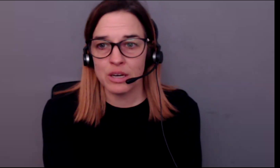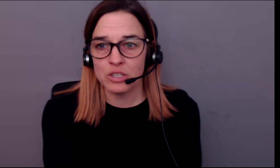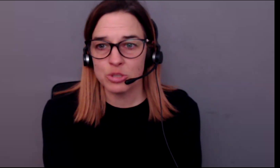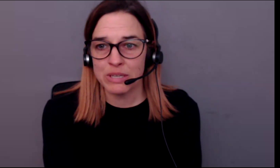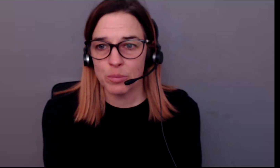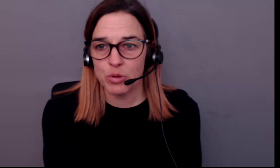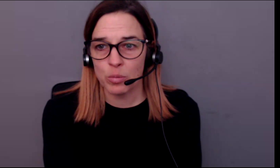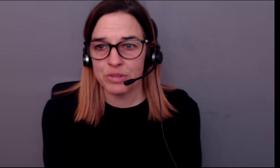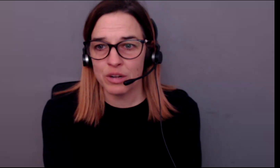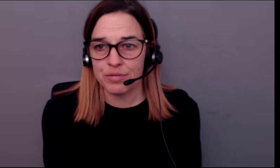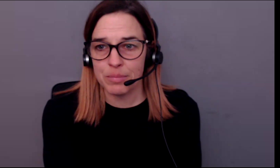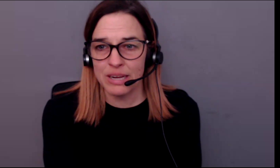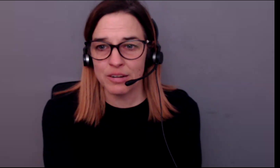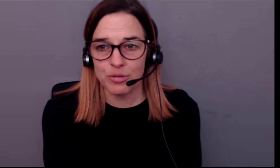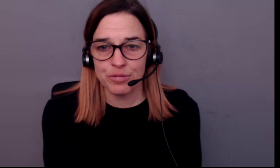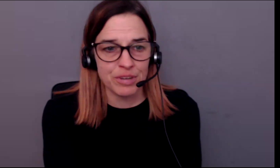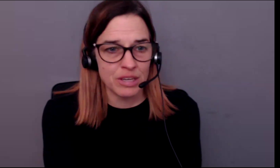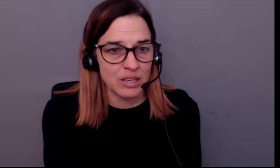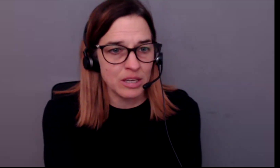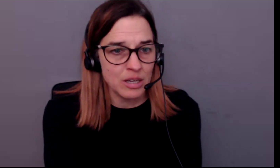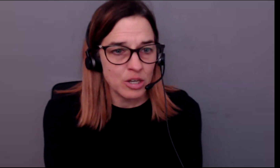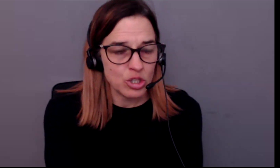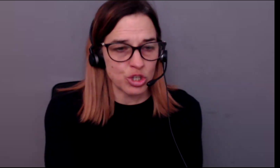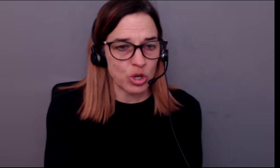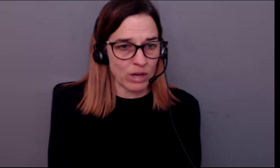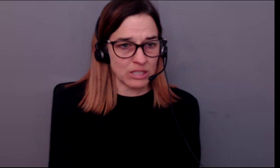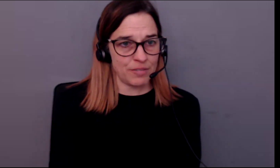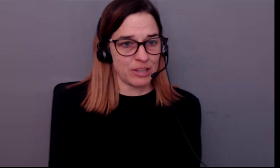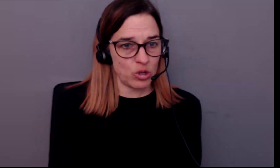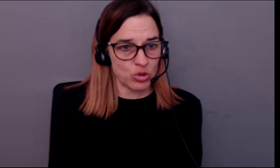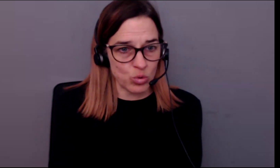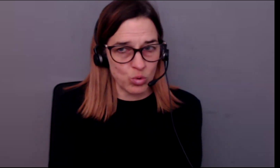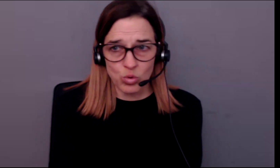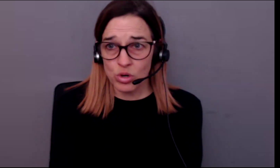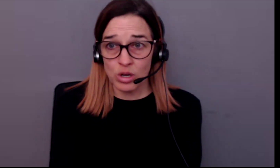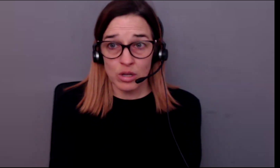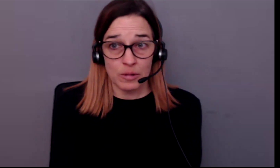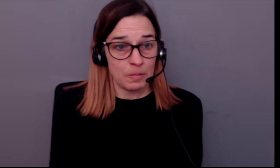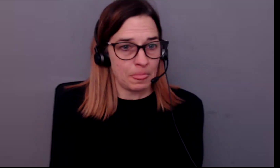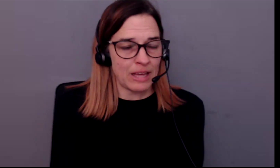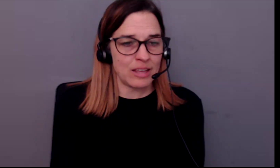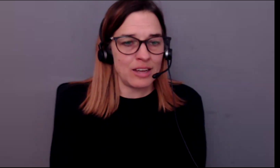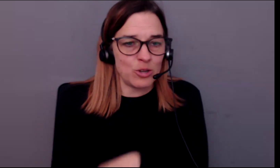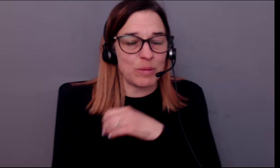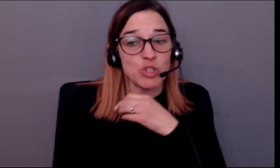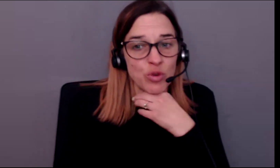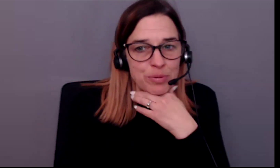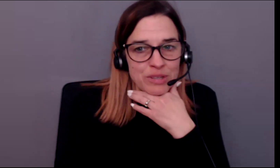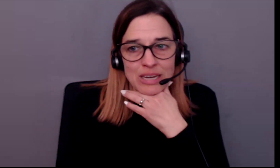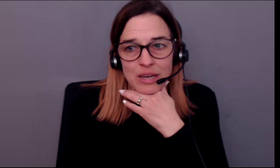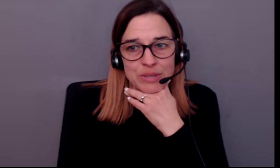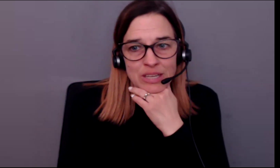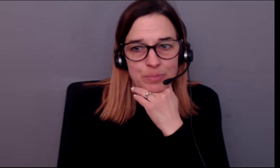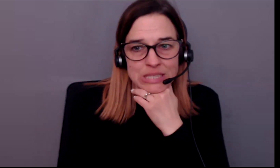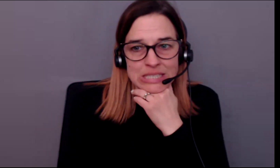c'est Pina. Je pense qu'il n'y a pas d'autres mains levées. Je crois que ça a fait le tour. Attends, là, mais moi, je